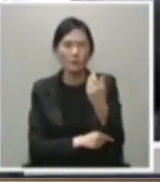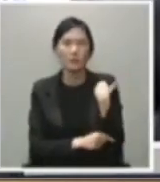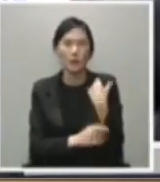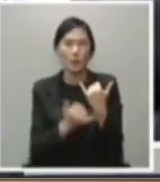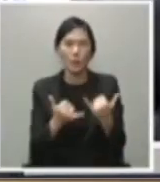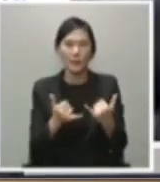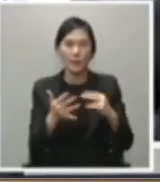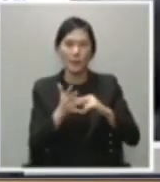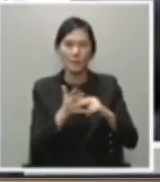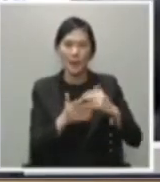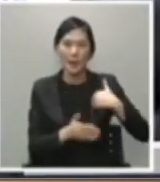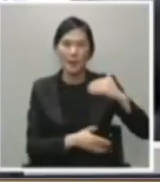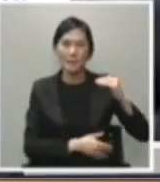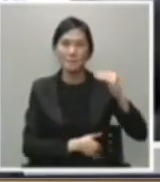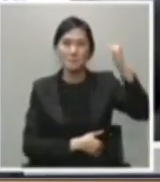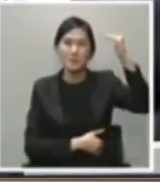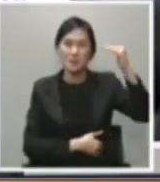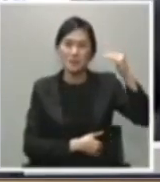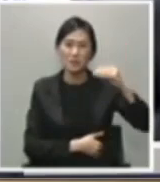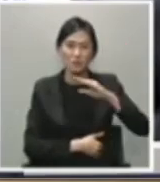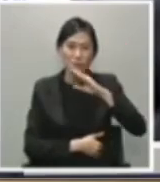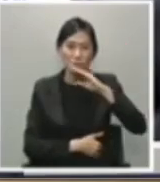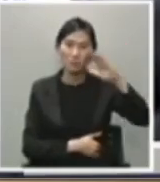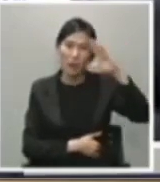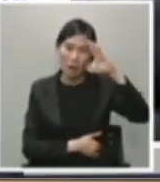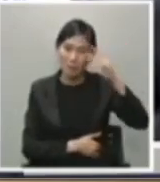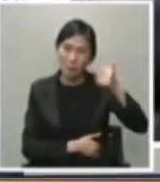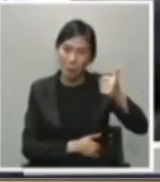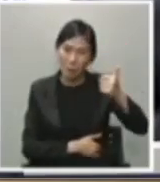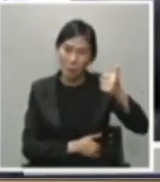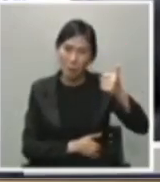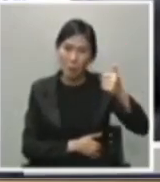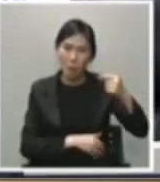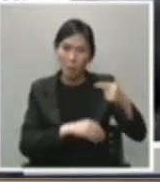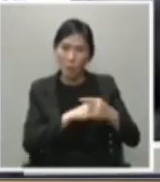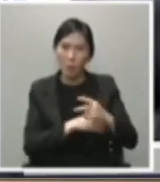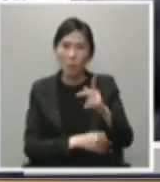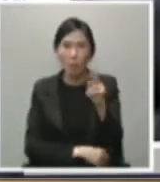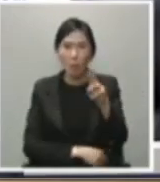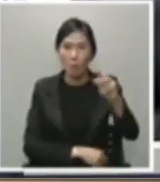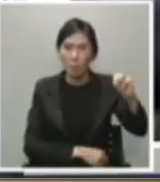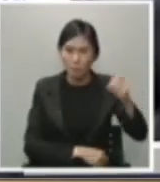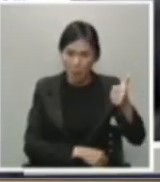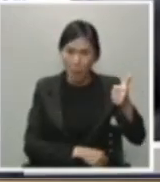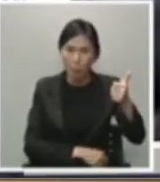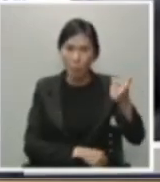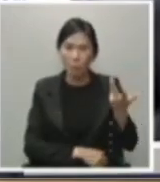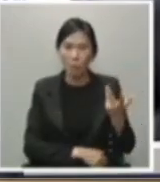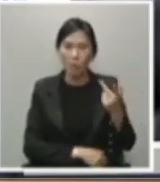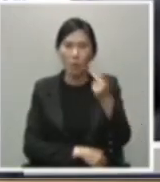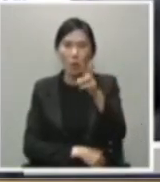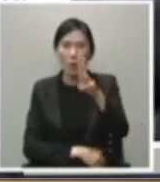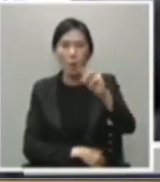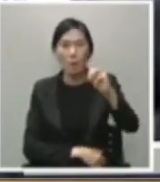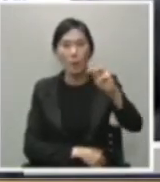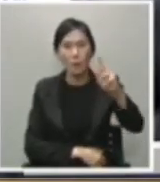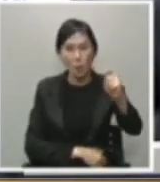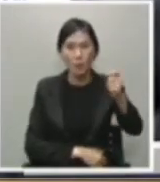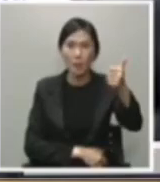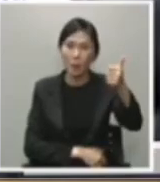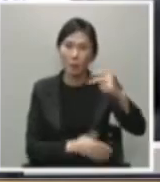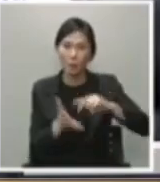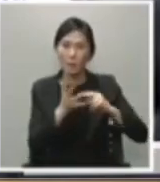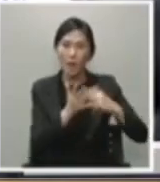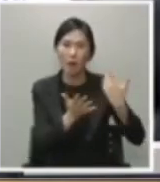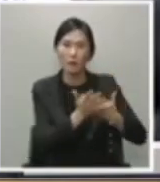พี่คนโตหยุดได้ไหมครับทหารหยุดได้ไหมครับกรมต่างๆหยุดได้ไหมครับกรมนหยุดได้ไหมครับเอาเงิ